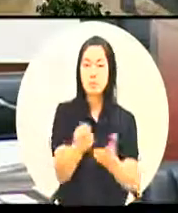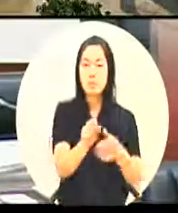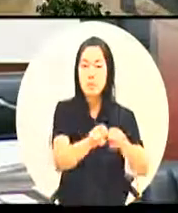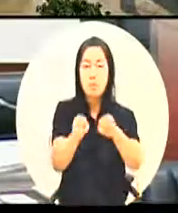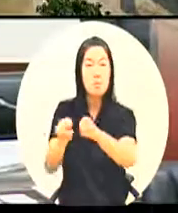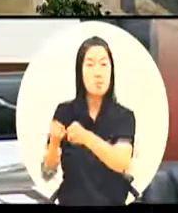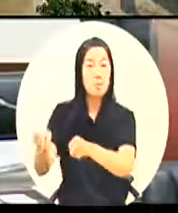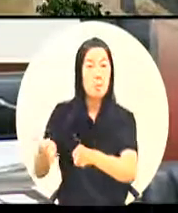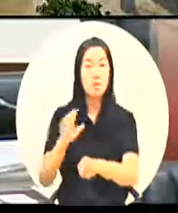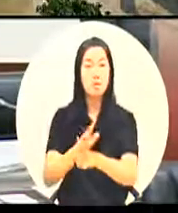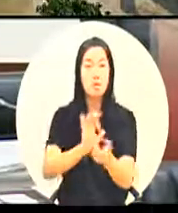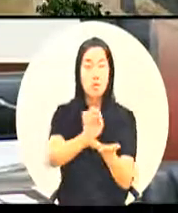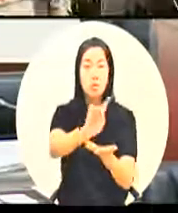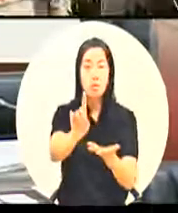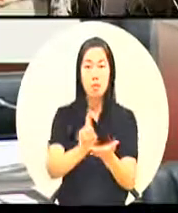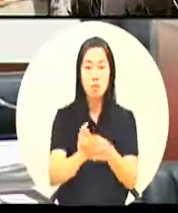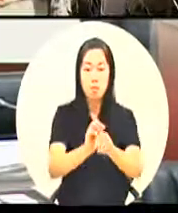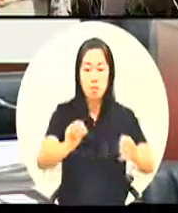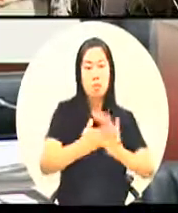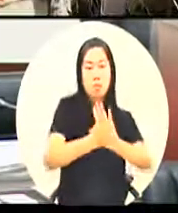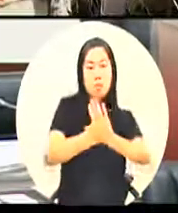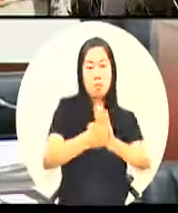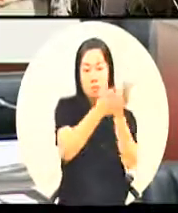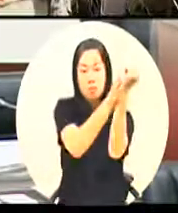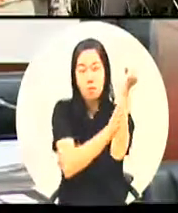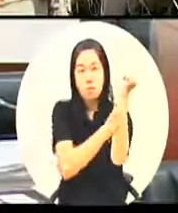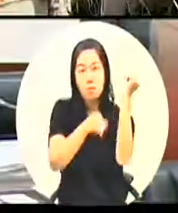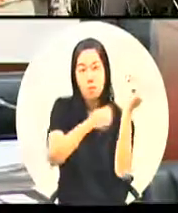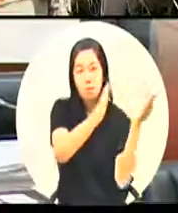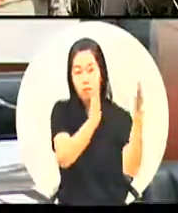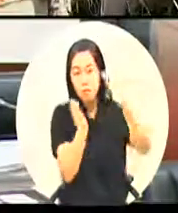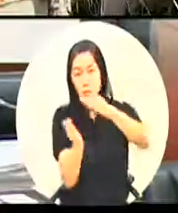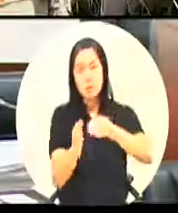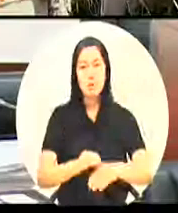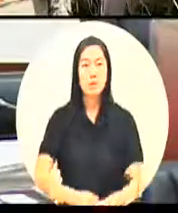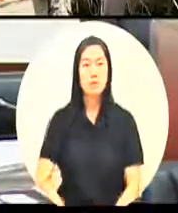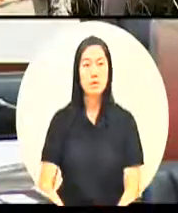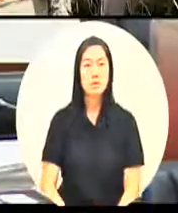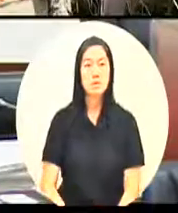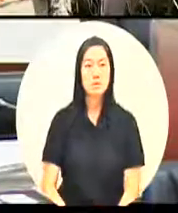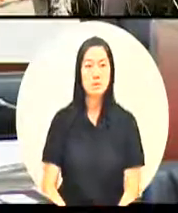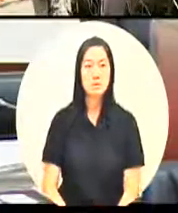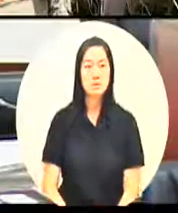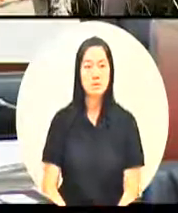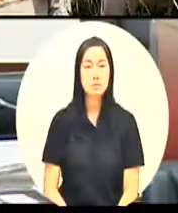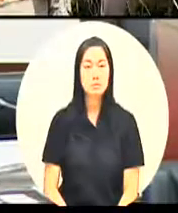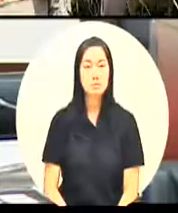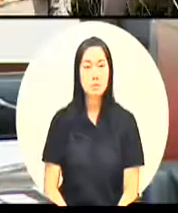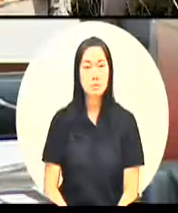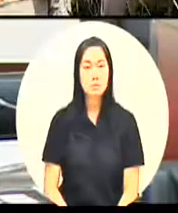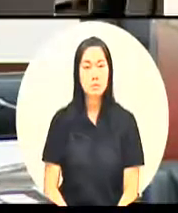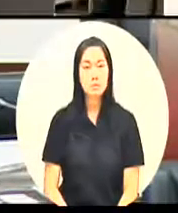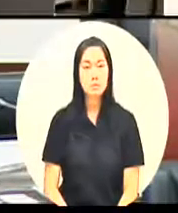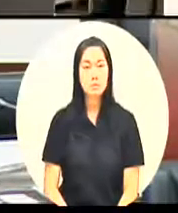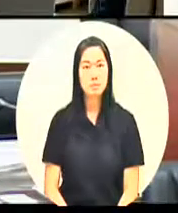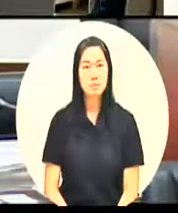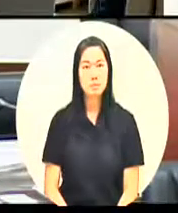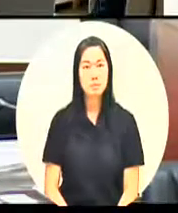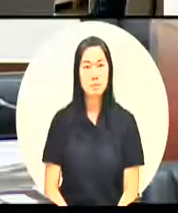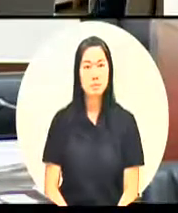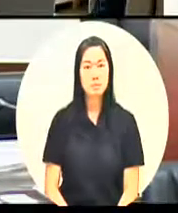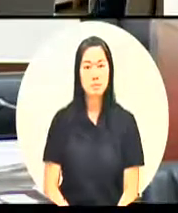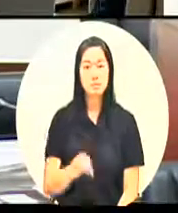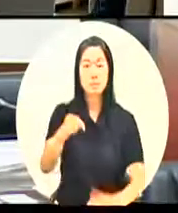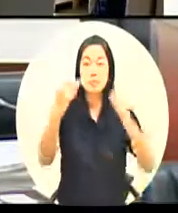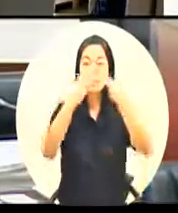已经有倾斜哦，这些的现象哈都。有拖累的，哦，再来，在厝